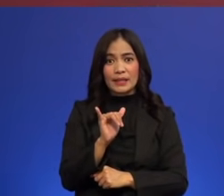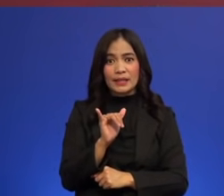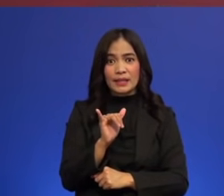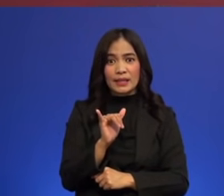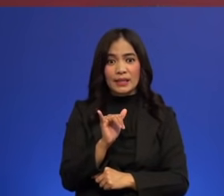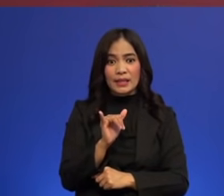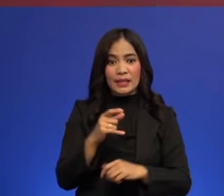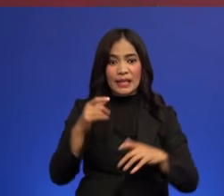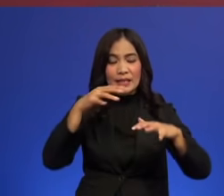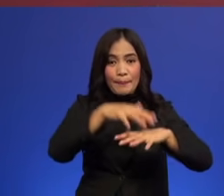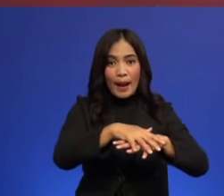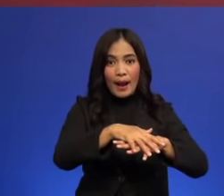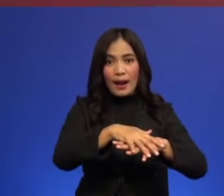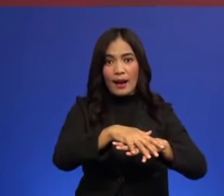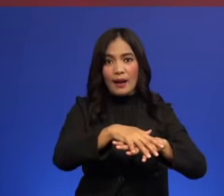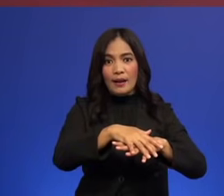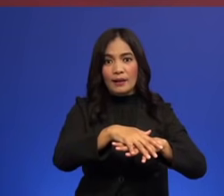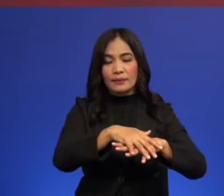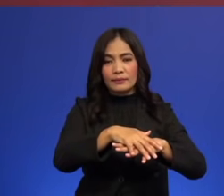terjebak